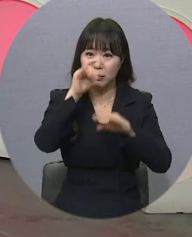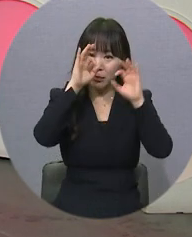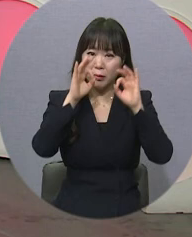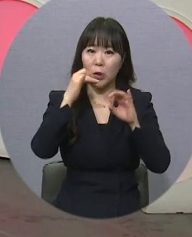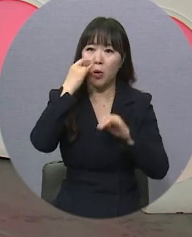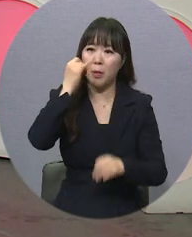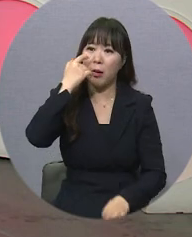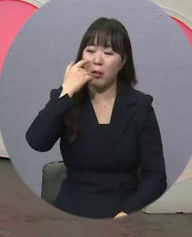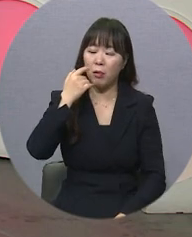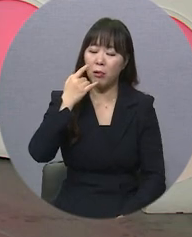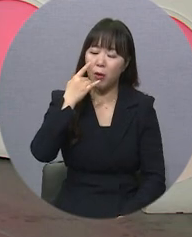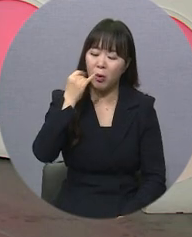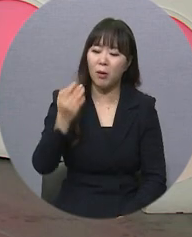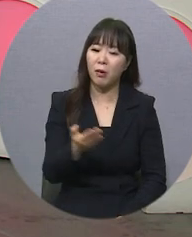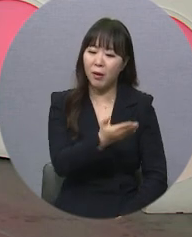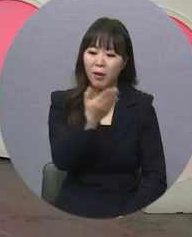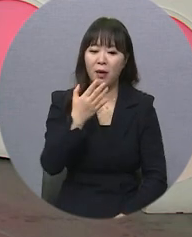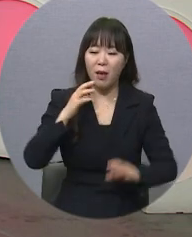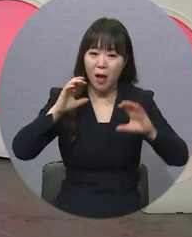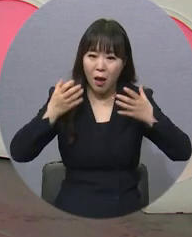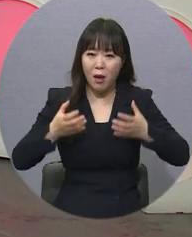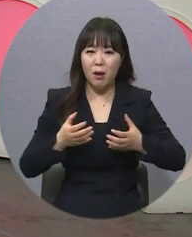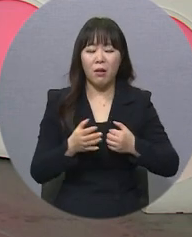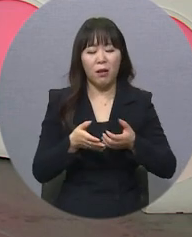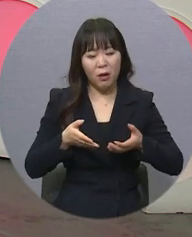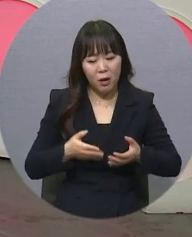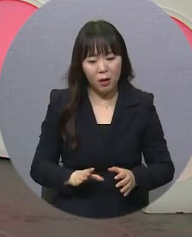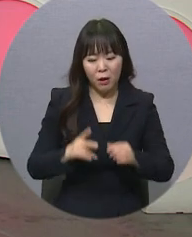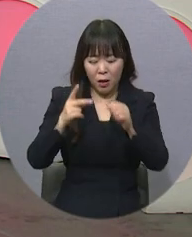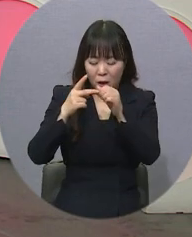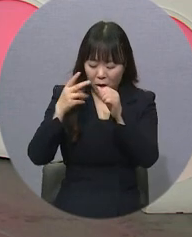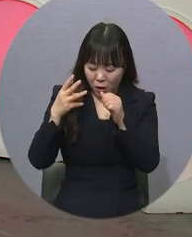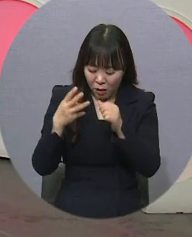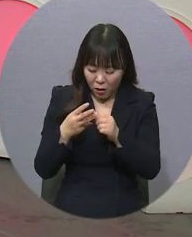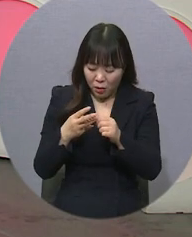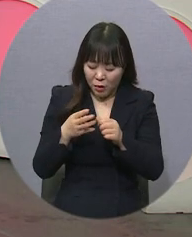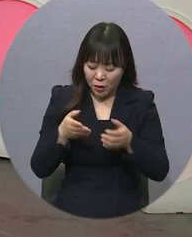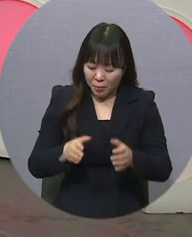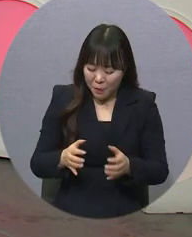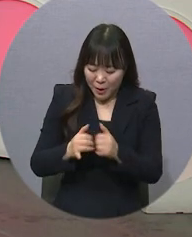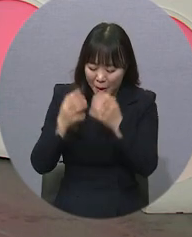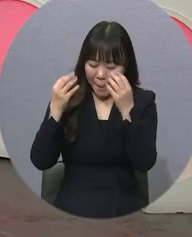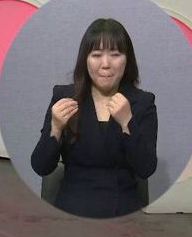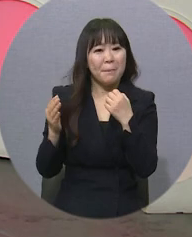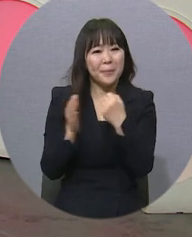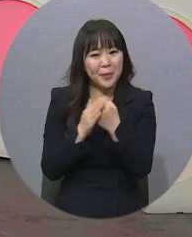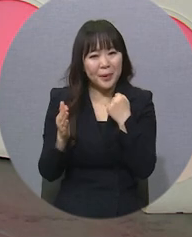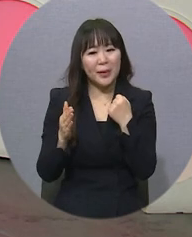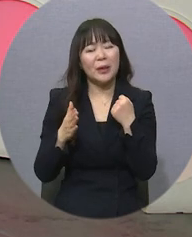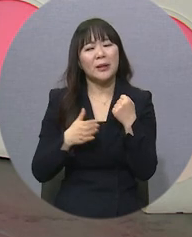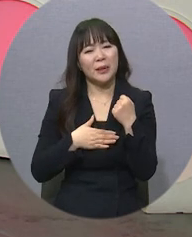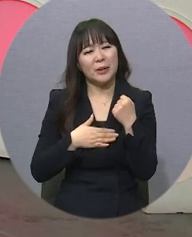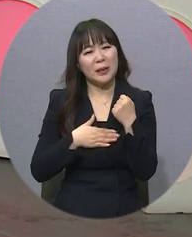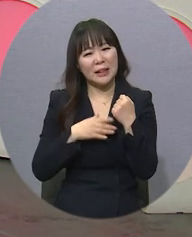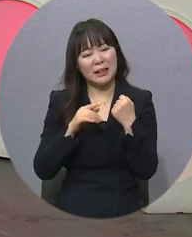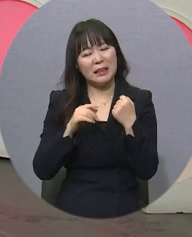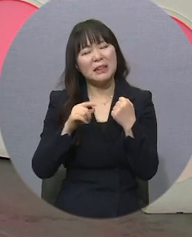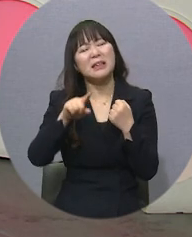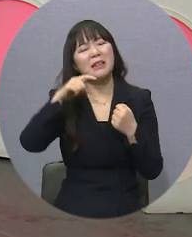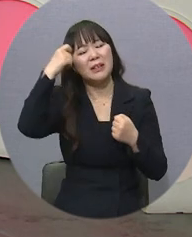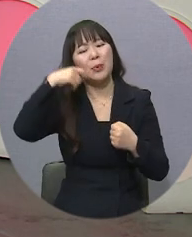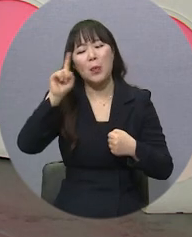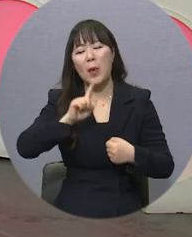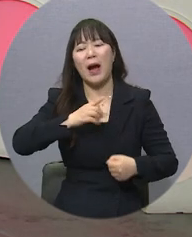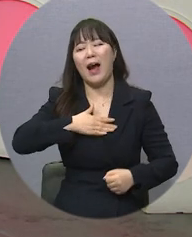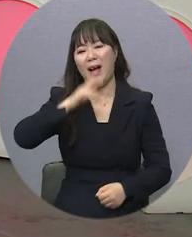뭐 아기를 뭐 이렇게 두 번, 세 번 출산한 분들이 많을 거기 때문에 저 느낌이 어떤 건지 알지